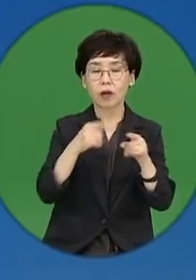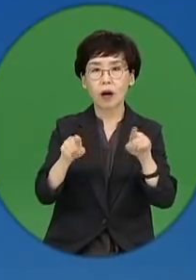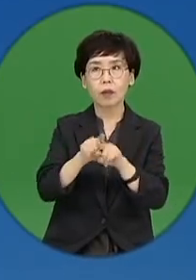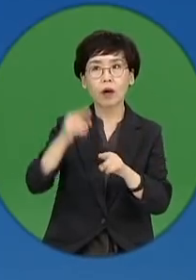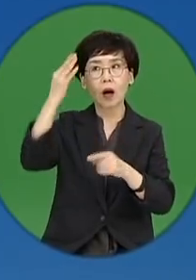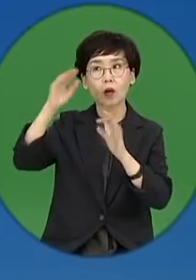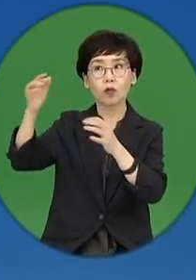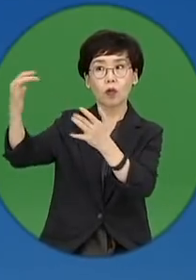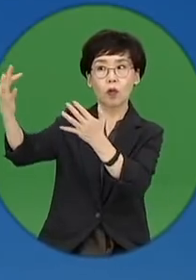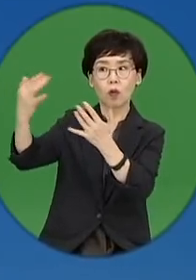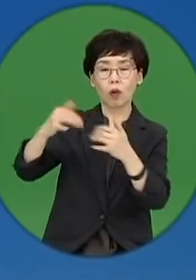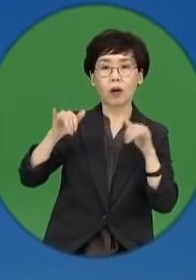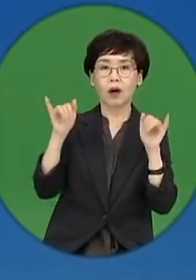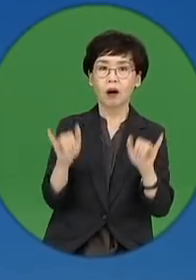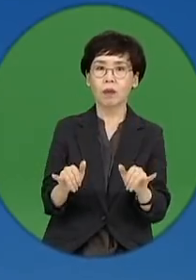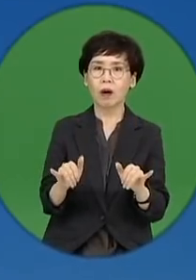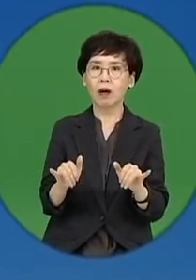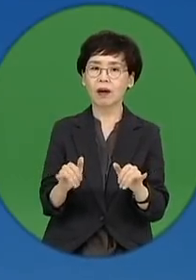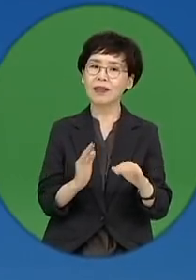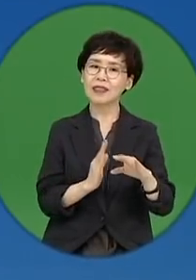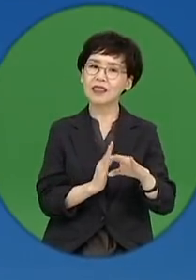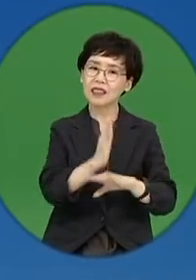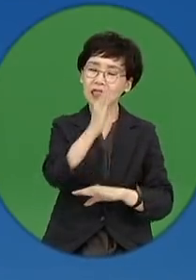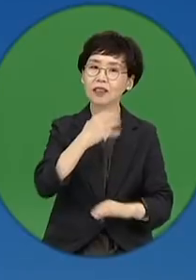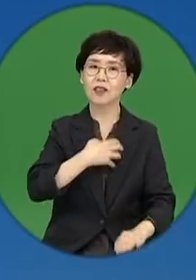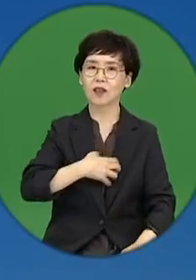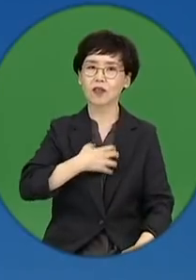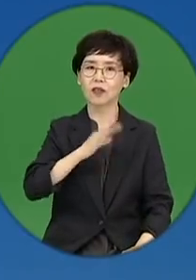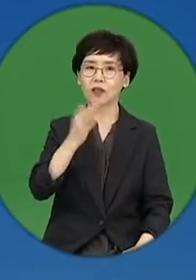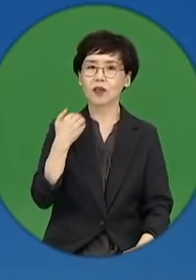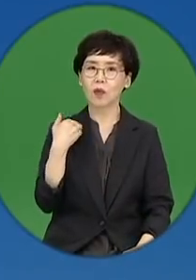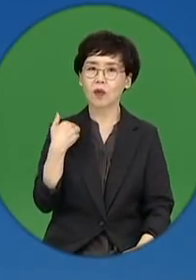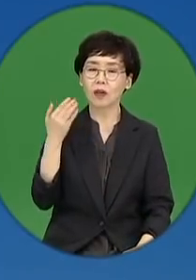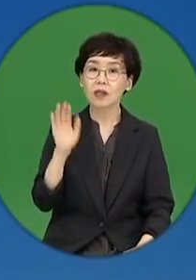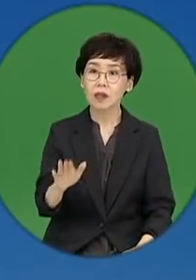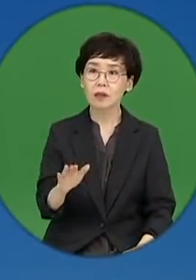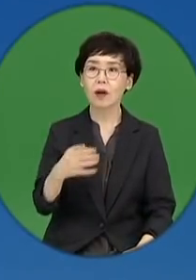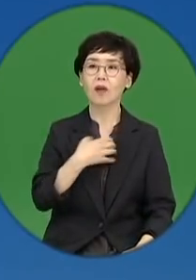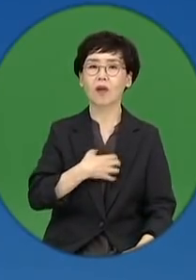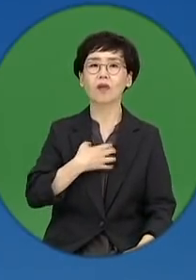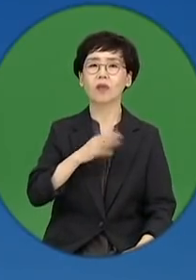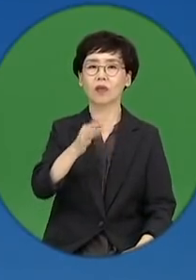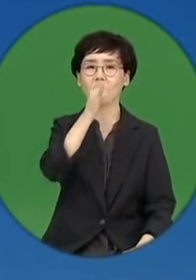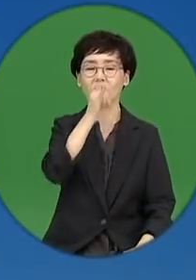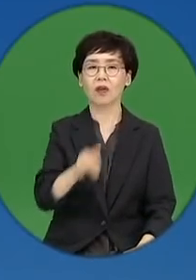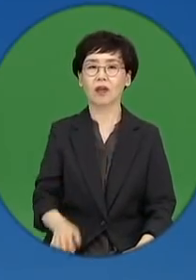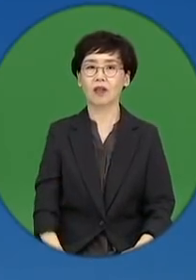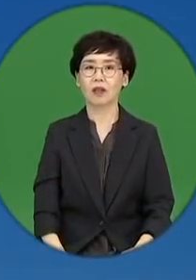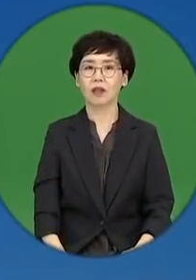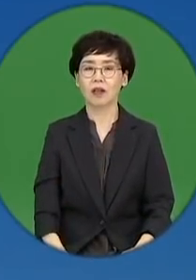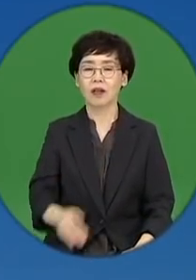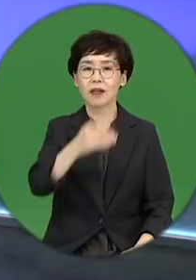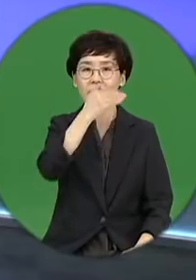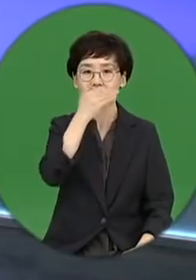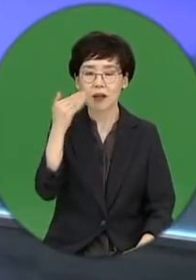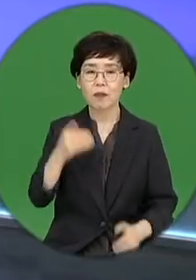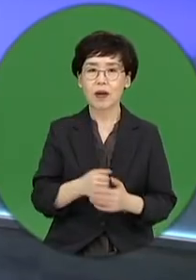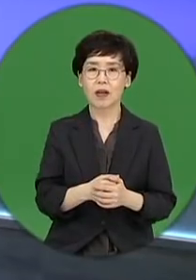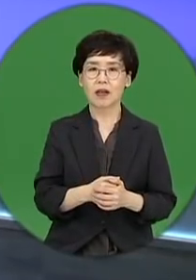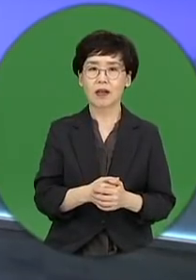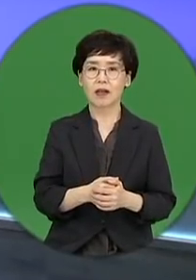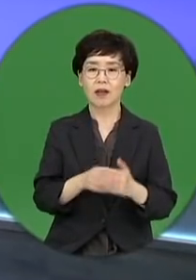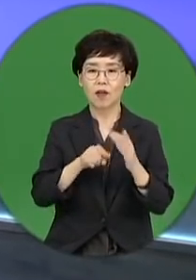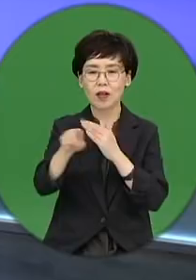올까 봐 제가 조금 지나친 염려입니다만은 올까 봐 염려가 되고 있습니다. 예, 제발 돌아다니지 말고